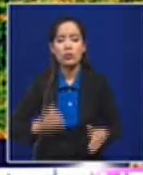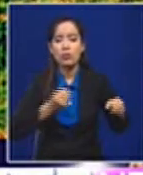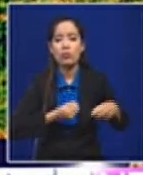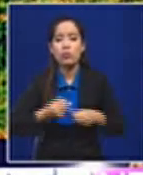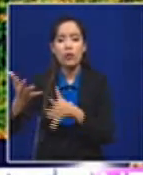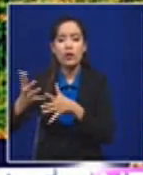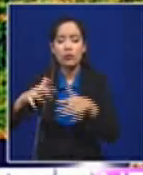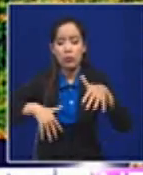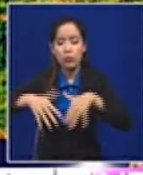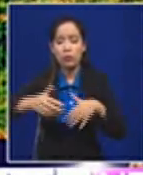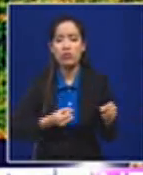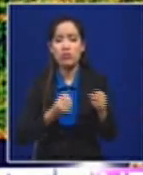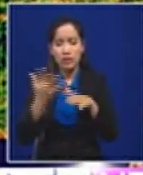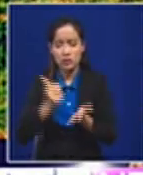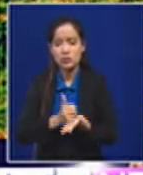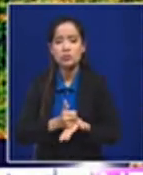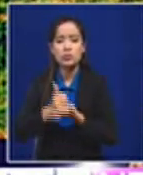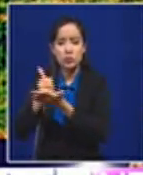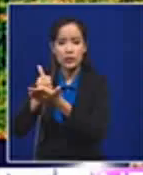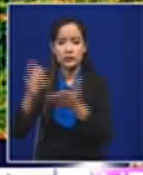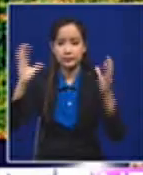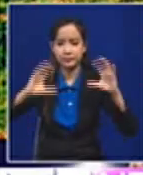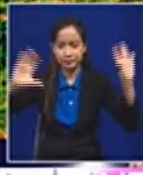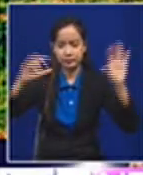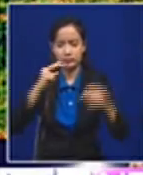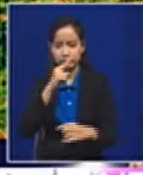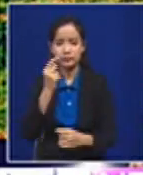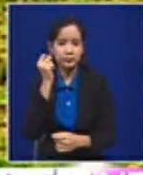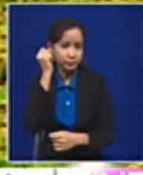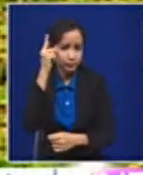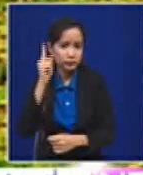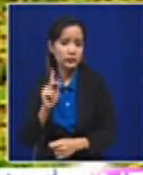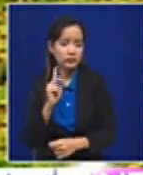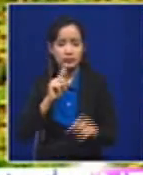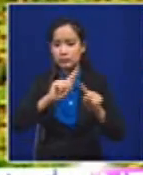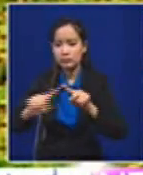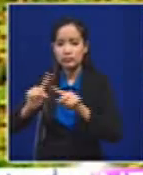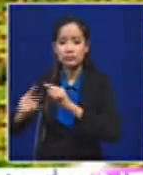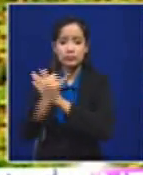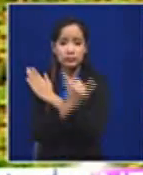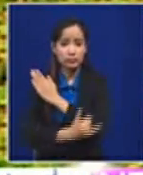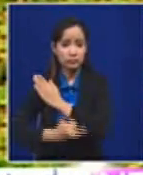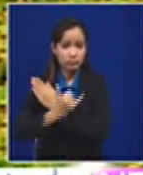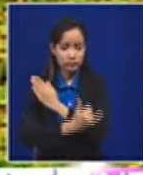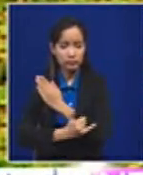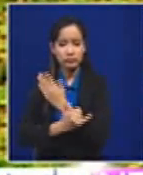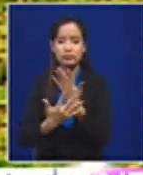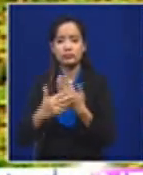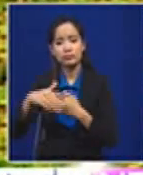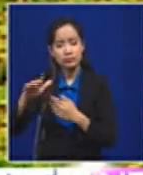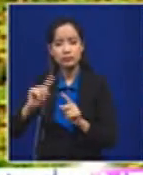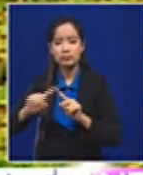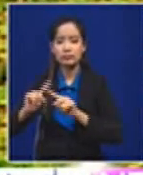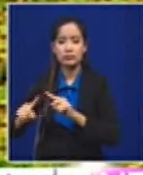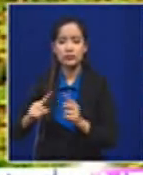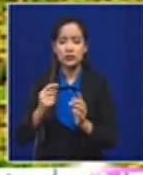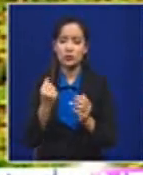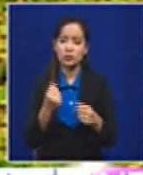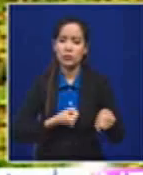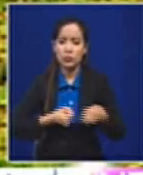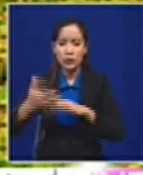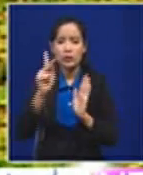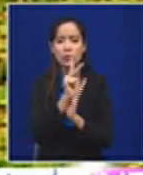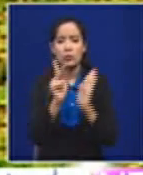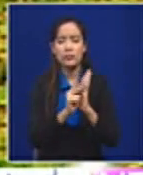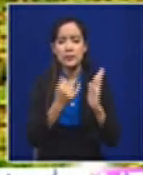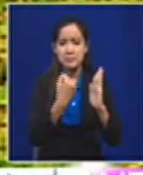แรงงานประมงด้วยนะคะโดยภาครัฐบาลค่ะเร่งทำความเข้าใจสื่อมวลชนทั้งในและต่างประเทศในการแก้ไขปัญหาการทำประมงผิดกฎหมายพร้อมเร่